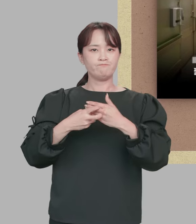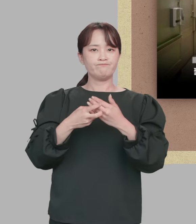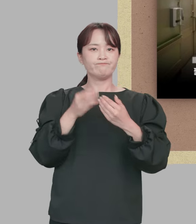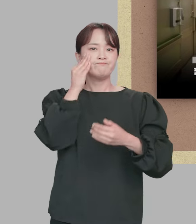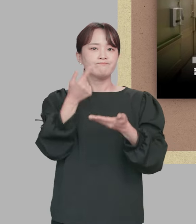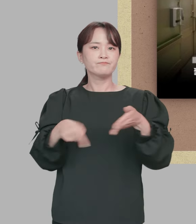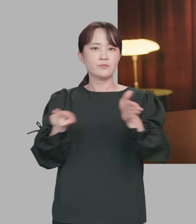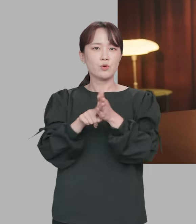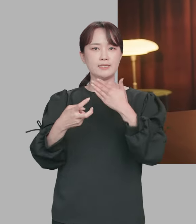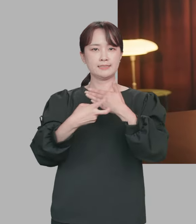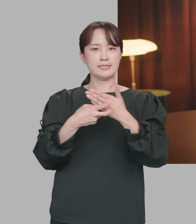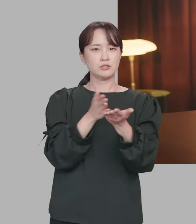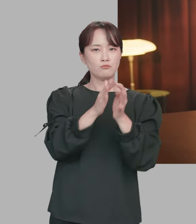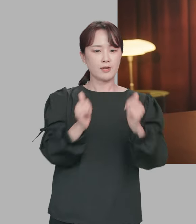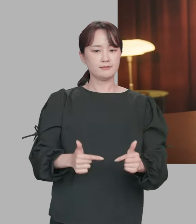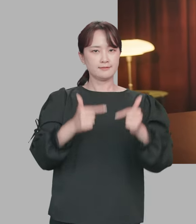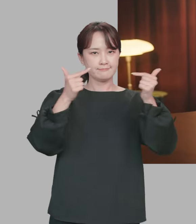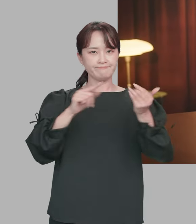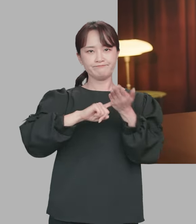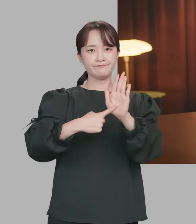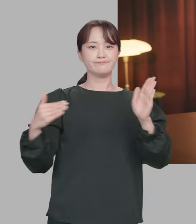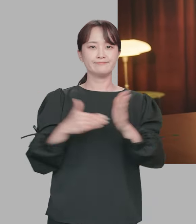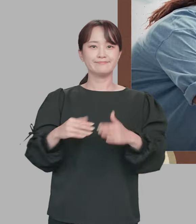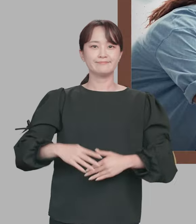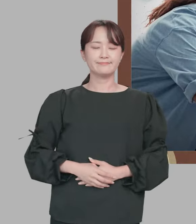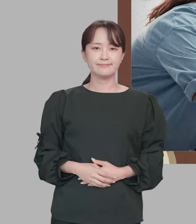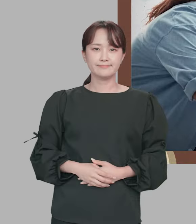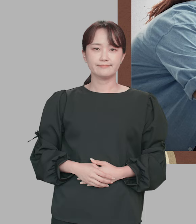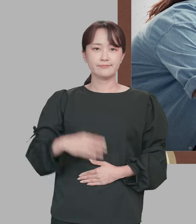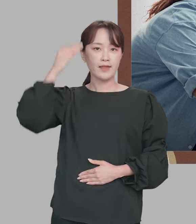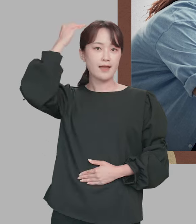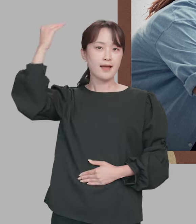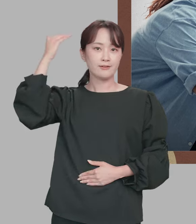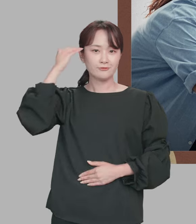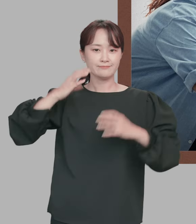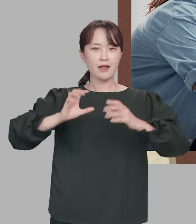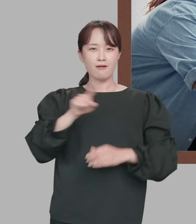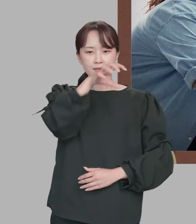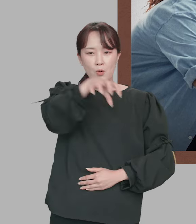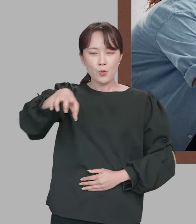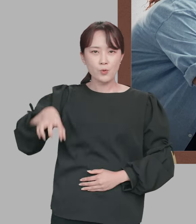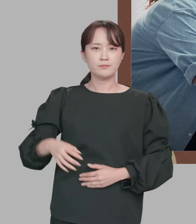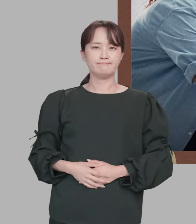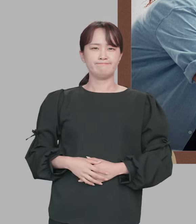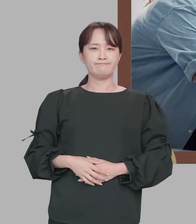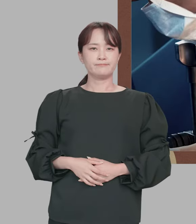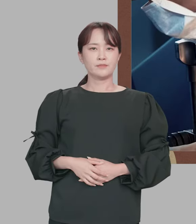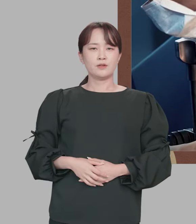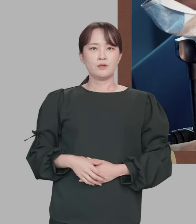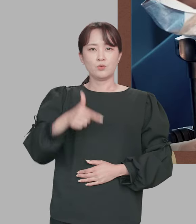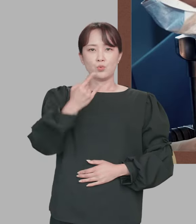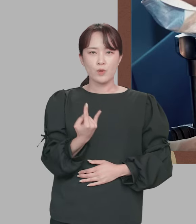의사수를 늘리고 지역 인프라를 강화하겠다고 발표했죠. 대한민국 어디서나 응급, 심뇌혈관